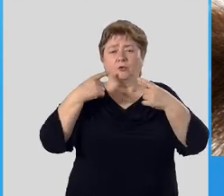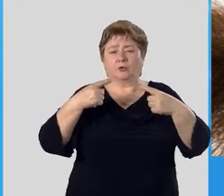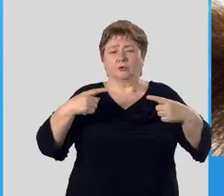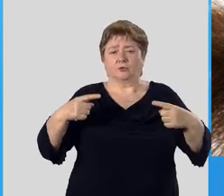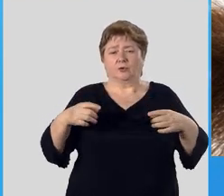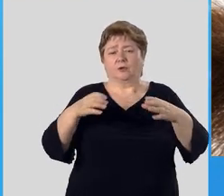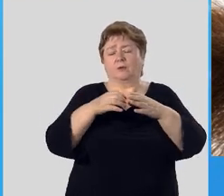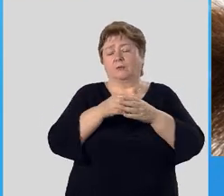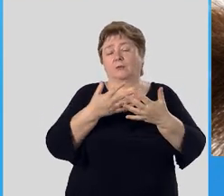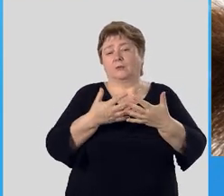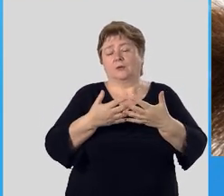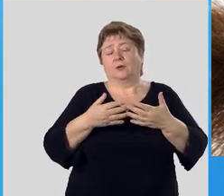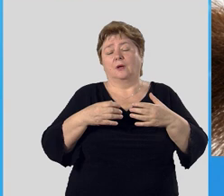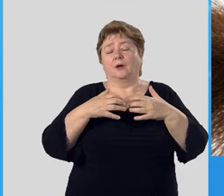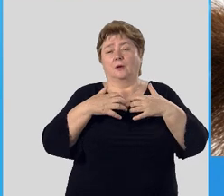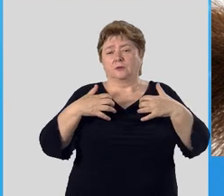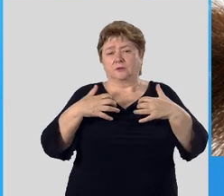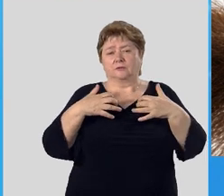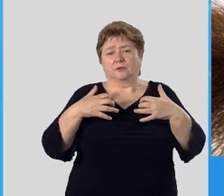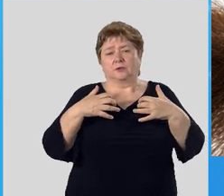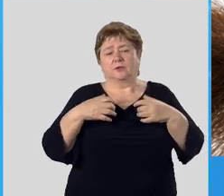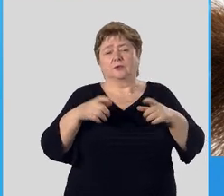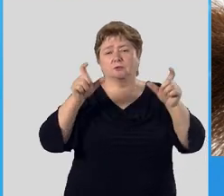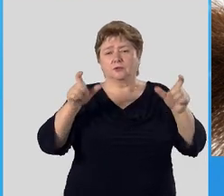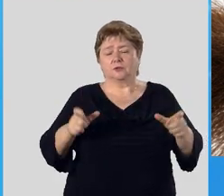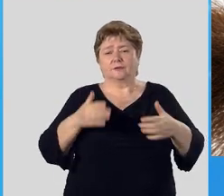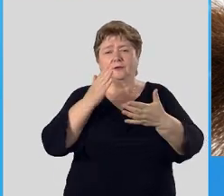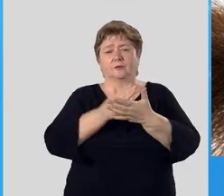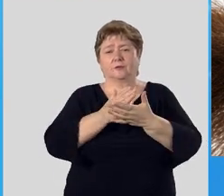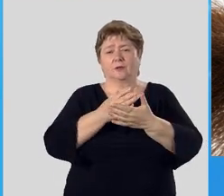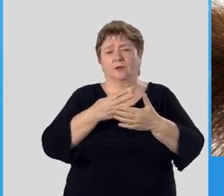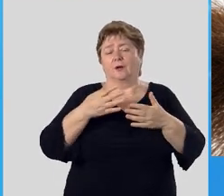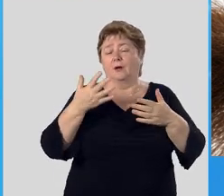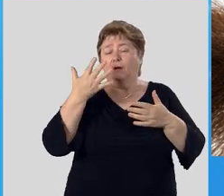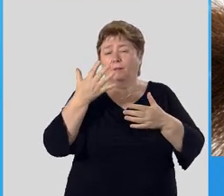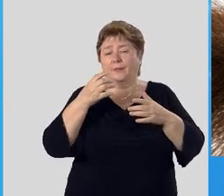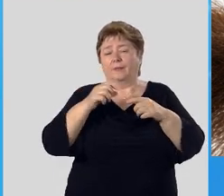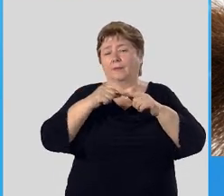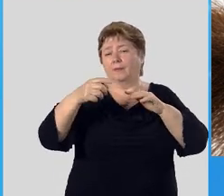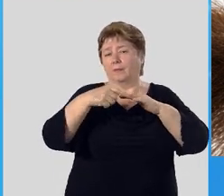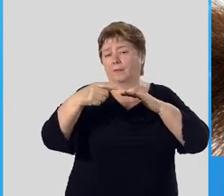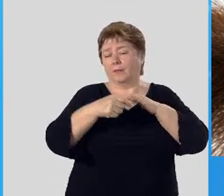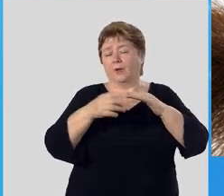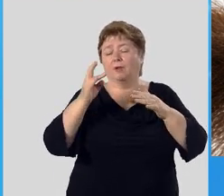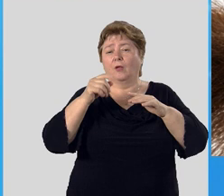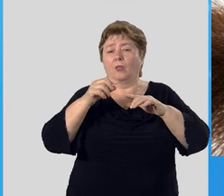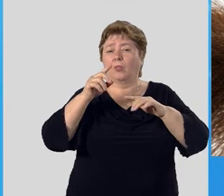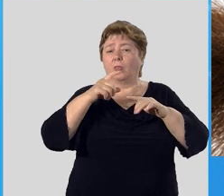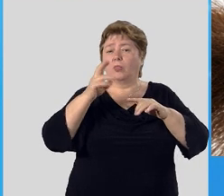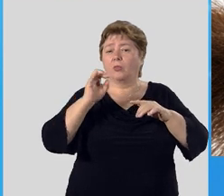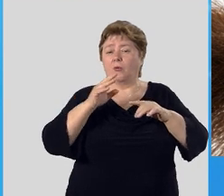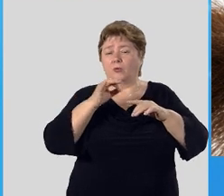другие представители отряда приматов человек имеет пятипалые конечности ногти